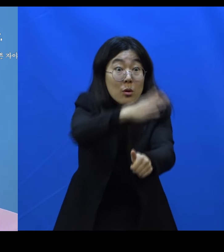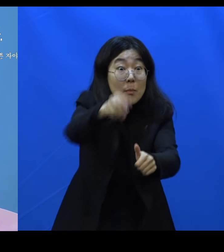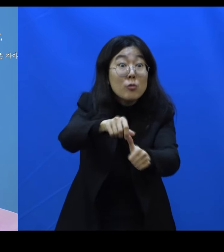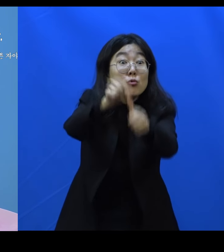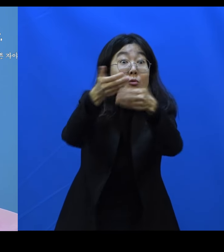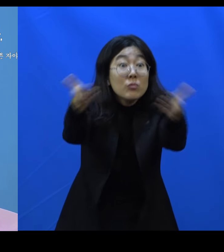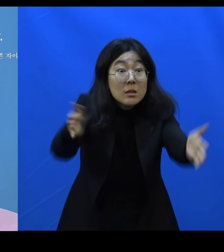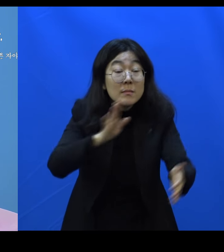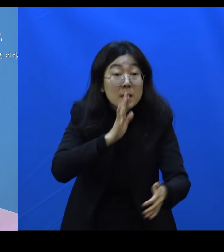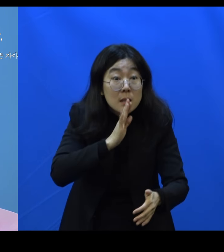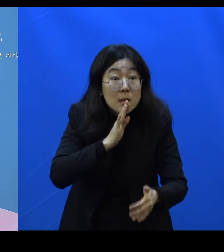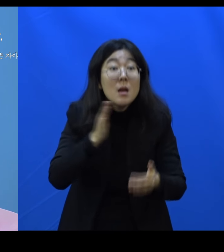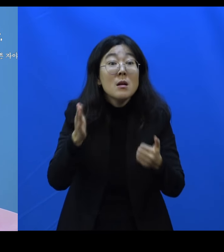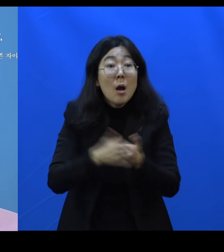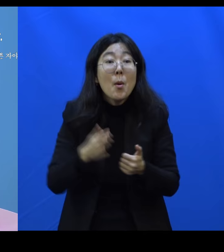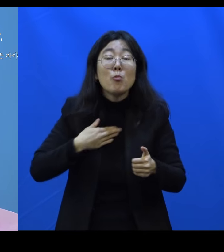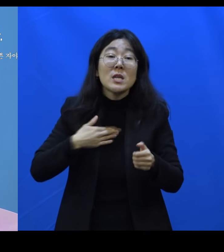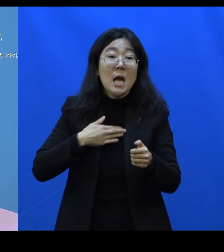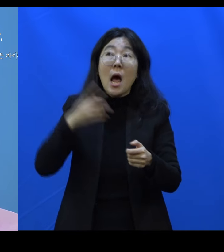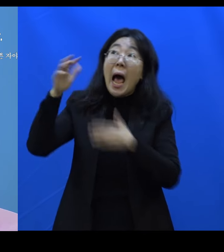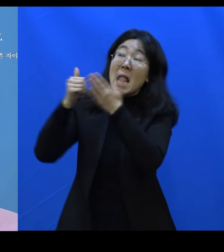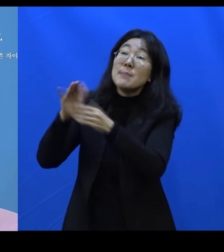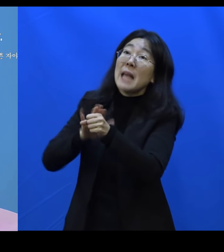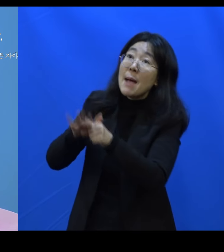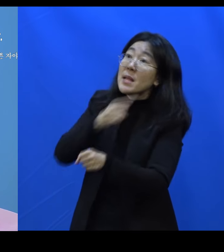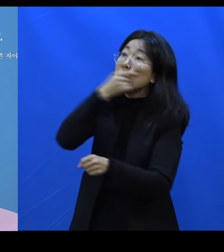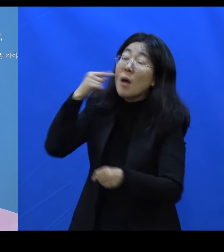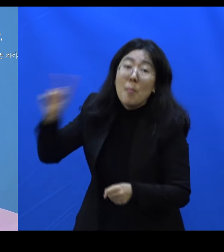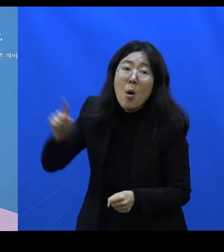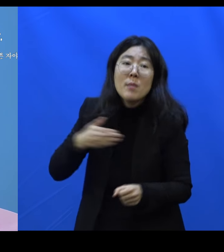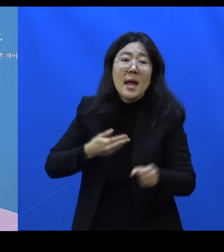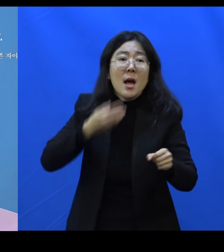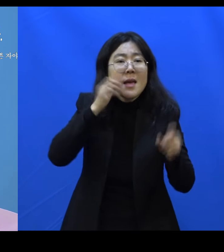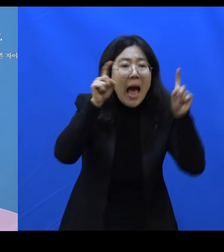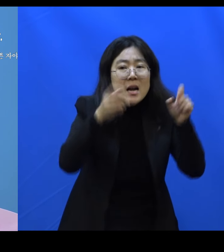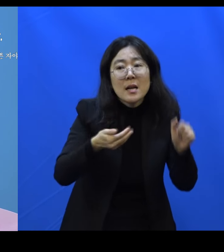기회. 겨울이 지나면 봄이 와요. 겨울은 지나갑니다.